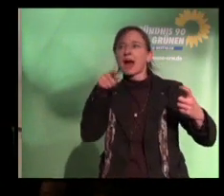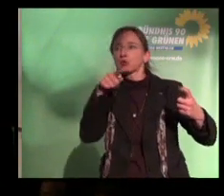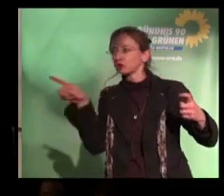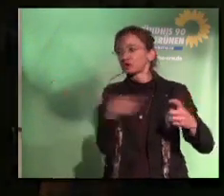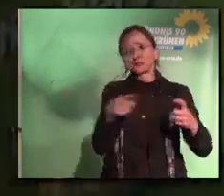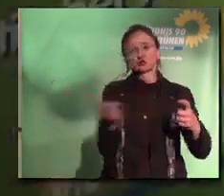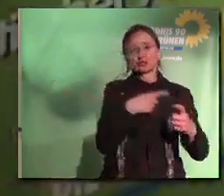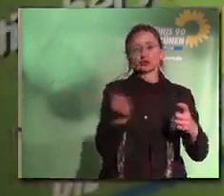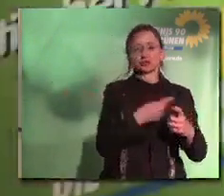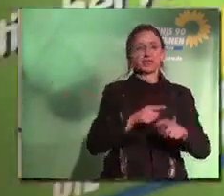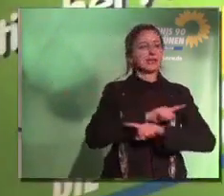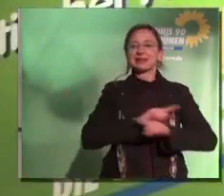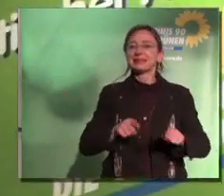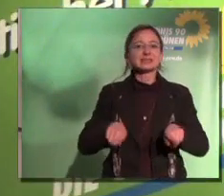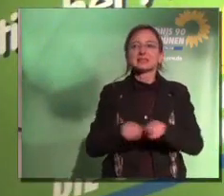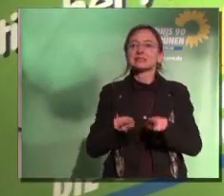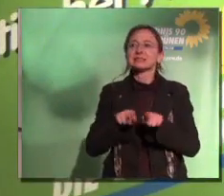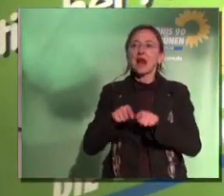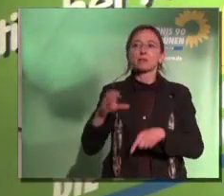haben da mehr zu bieten.